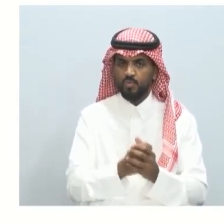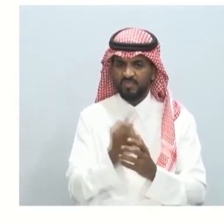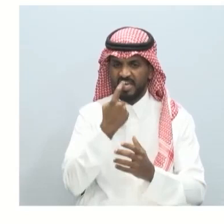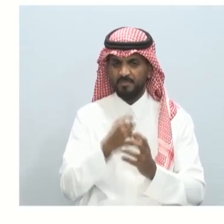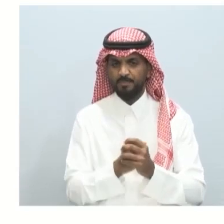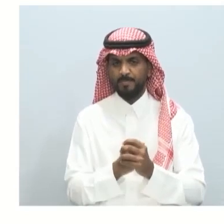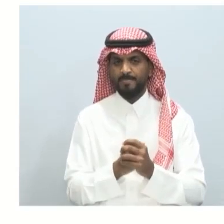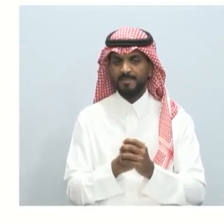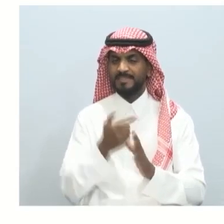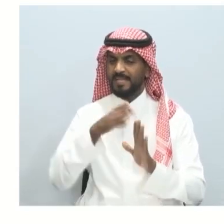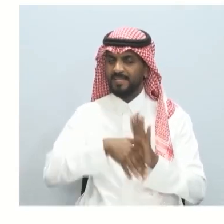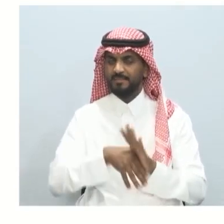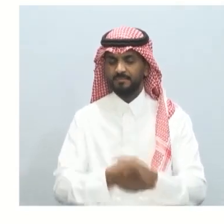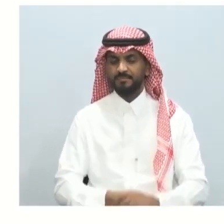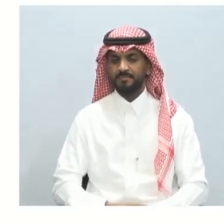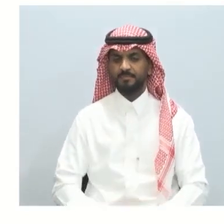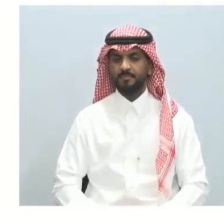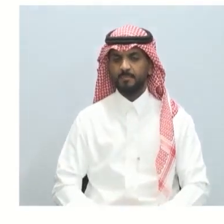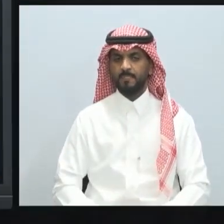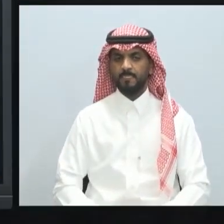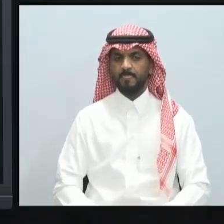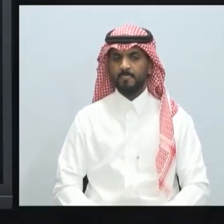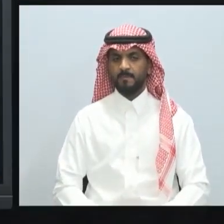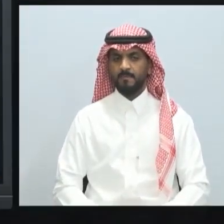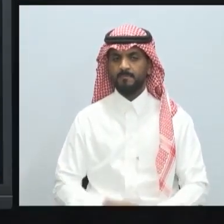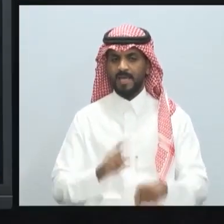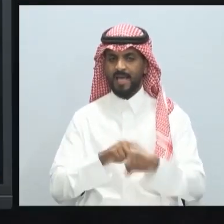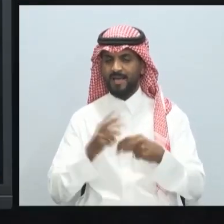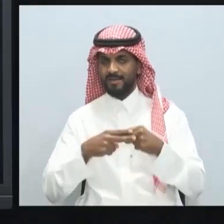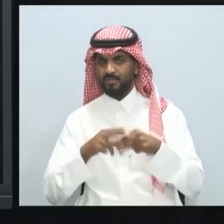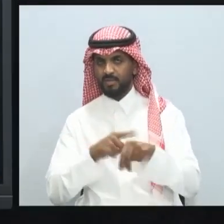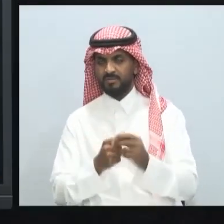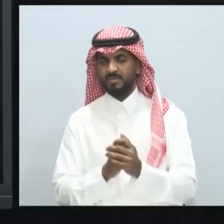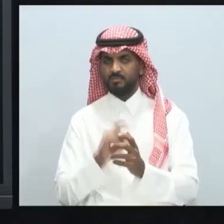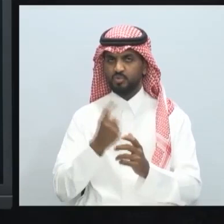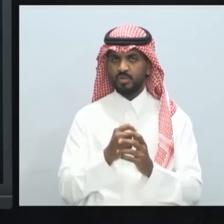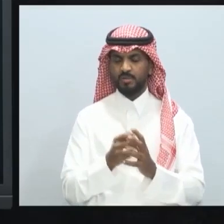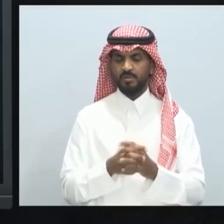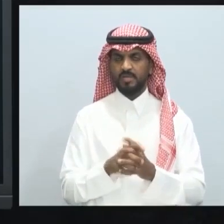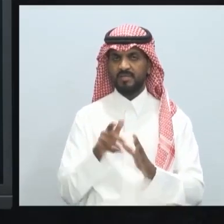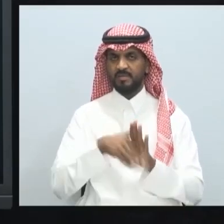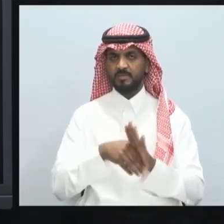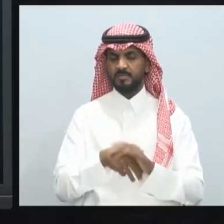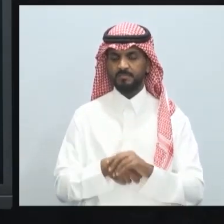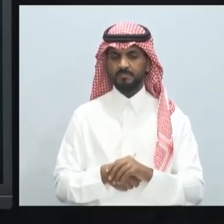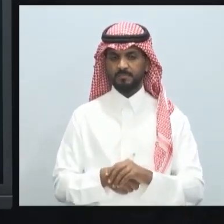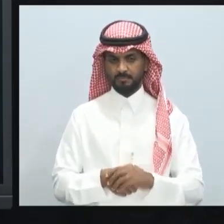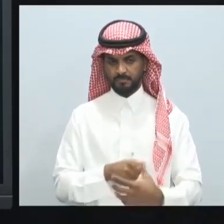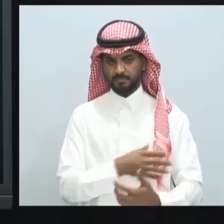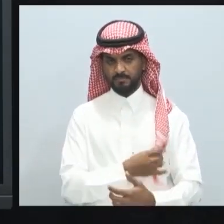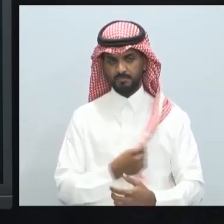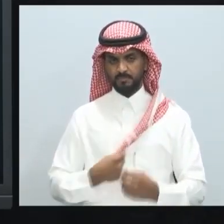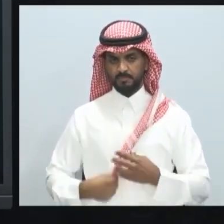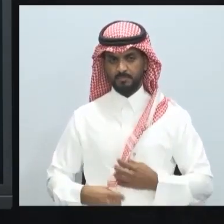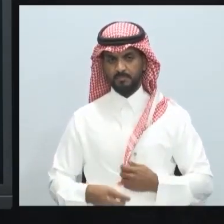ما التعليق هنا اغلق المؤقت وعلق على السرعه القرائيه لهذا النص باب